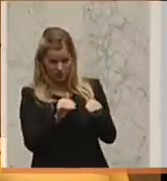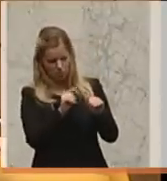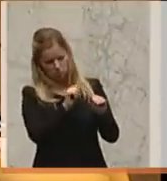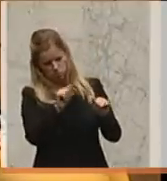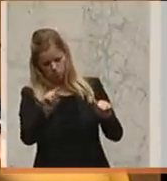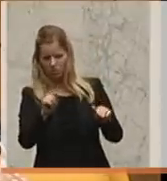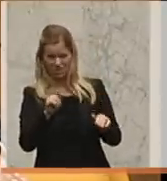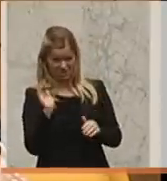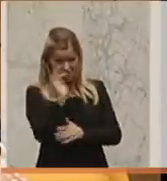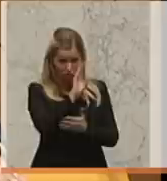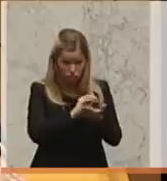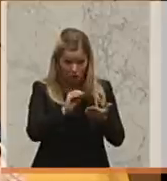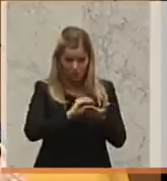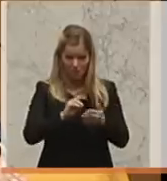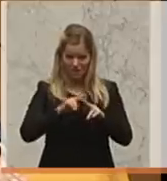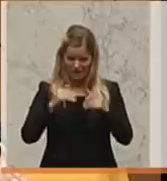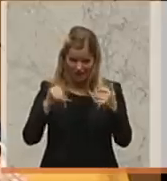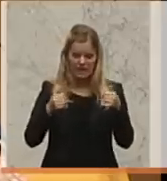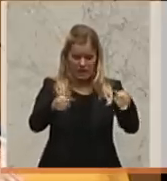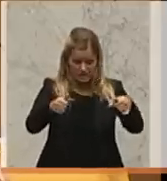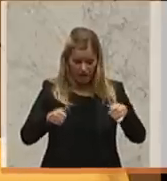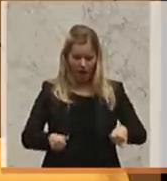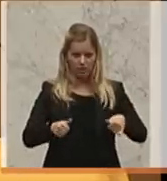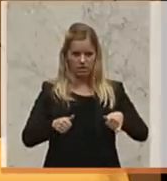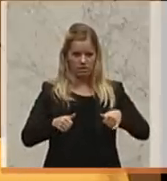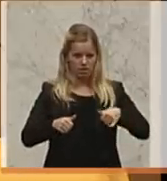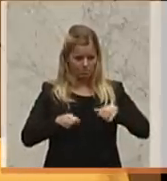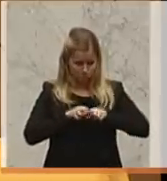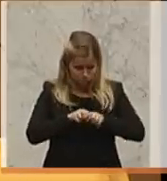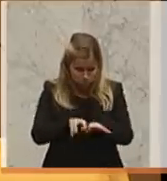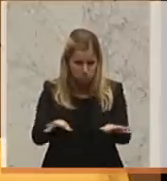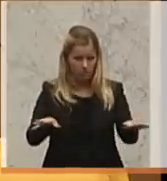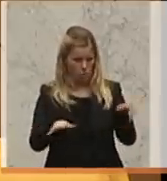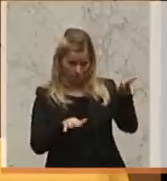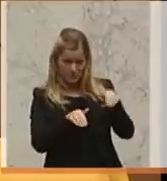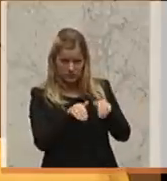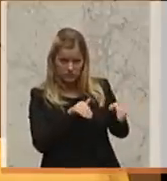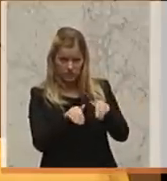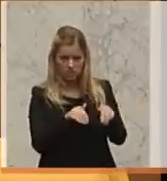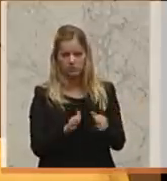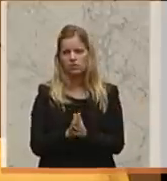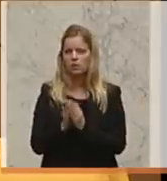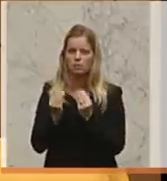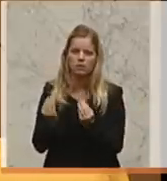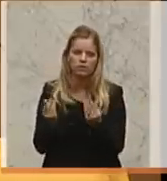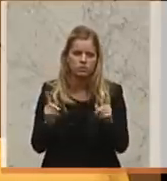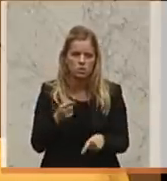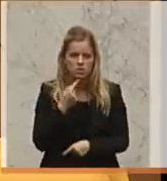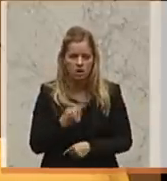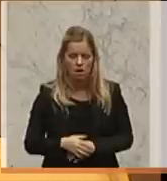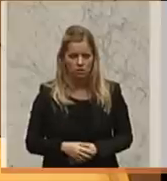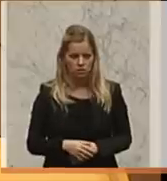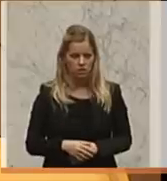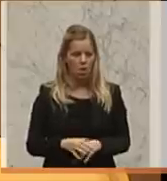wenn gerade die Inseratenwelle aus diesem Ministerium rollt. Na bitte, was wollen wir denn da sagen? Oder ein zweiter